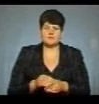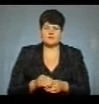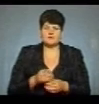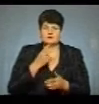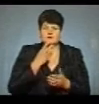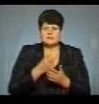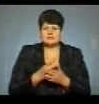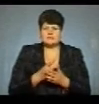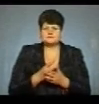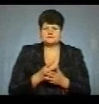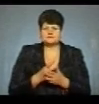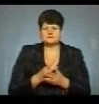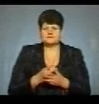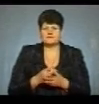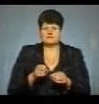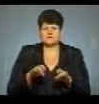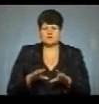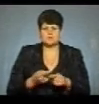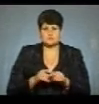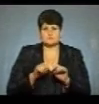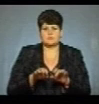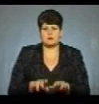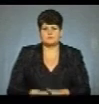перспектива цієї справи?